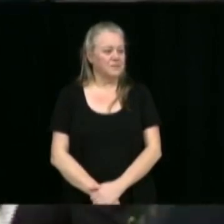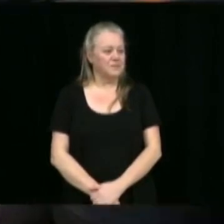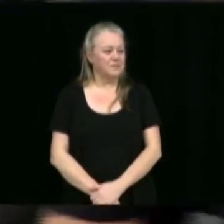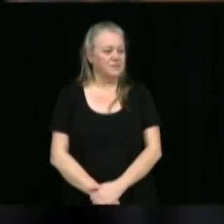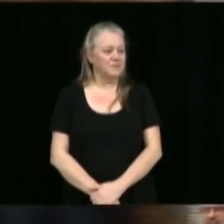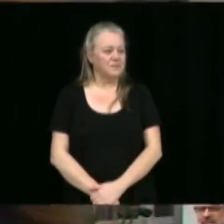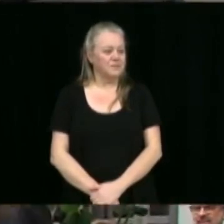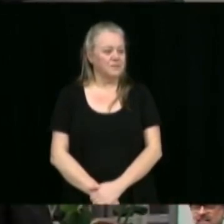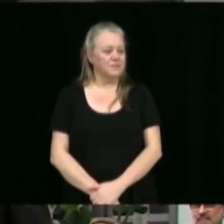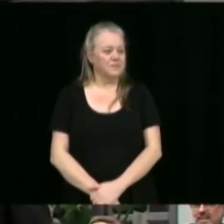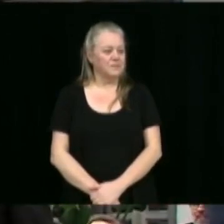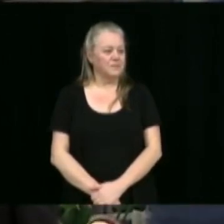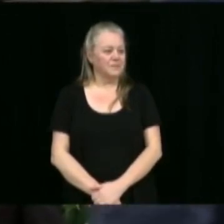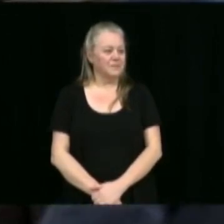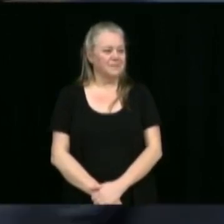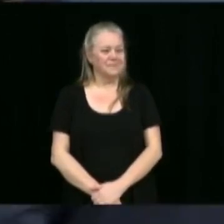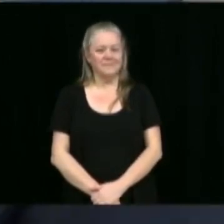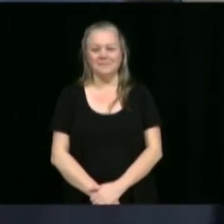avec la vue,